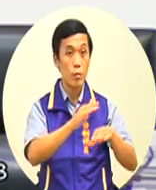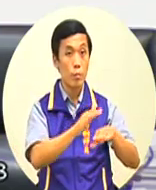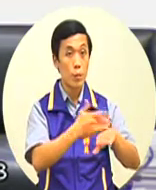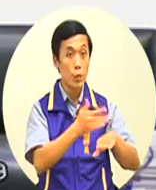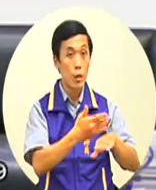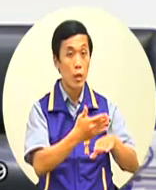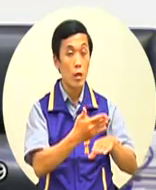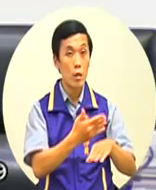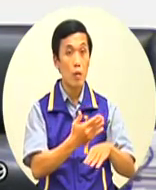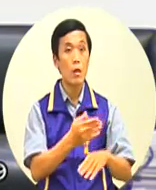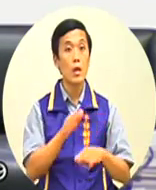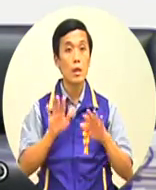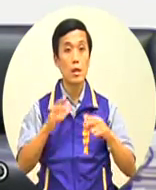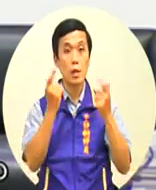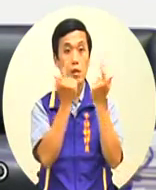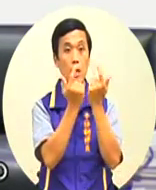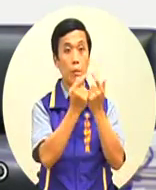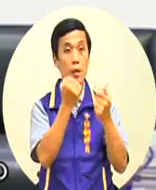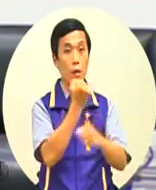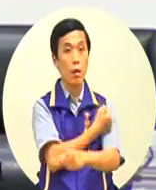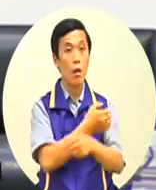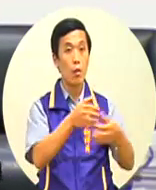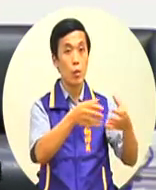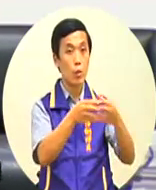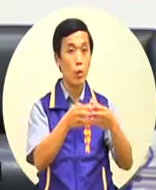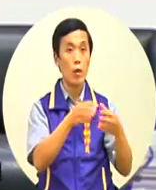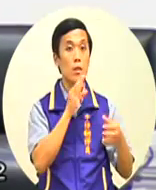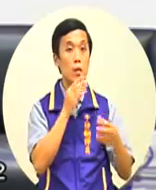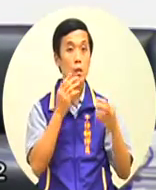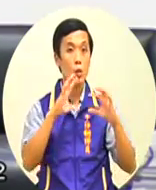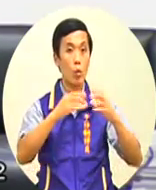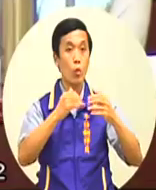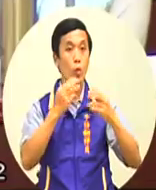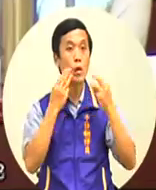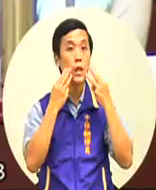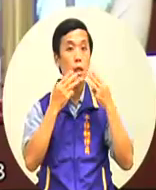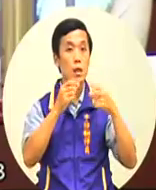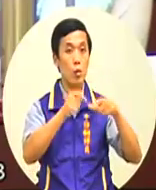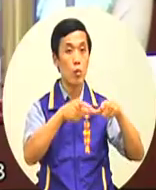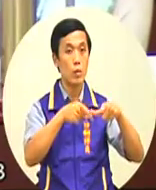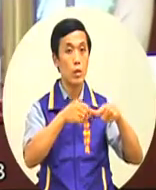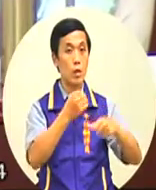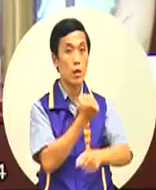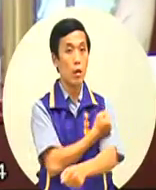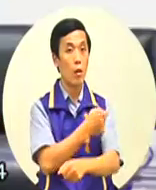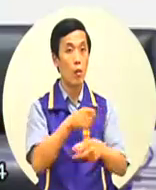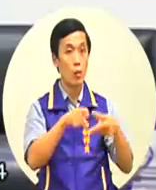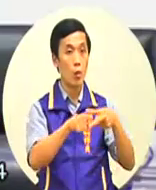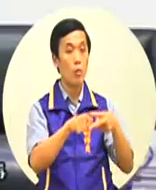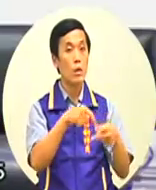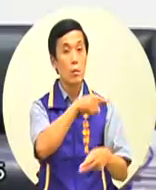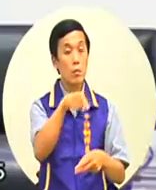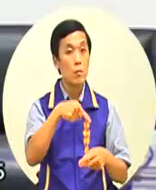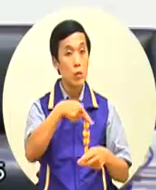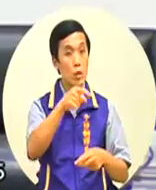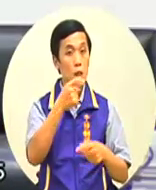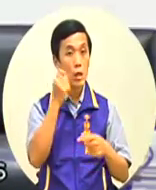目前的台北的劳团有一些是国营事业的劳工。 为什么会去抗议？